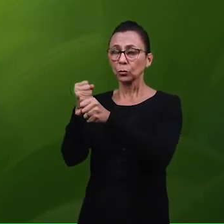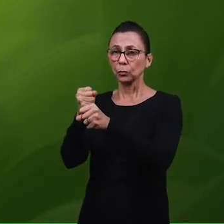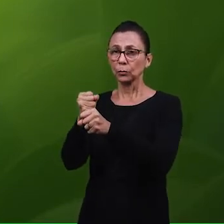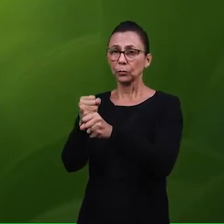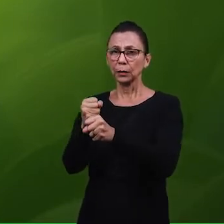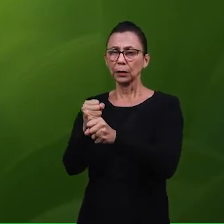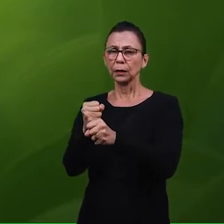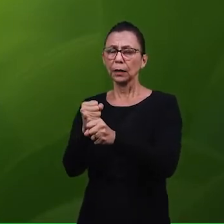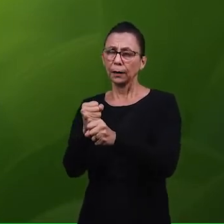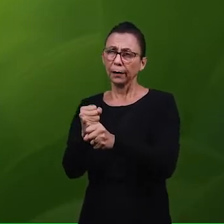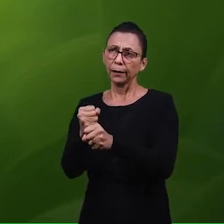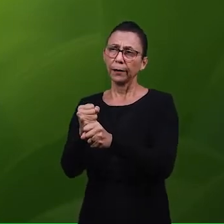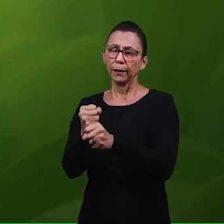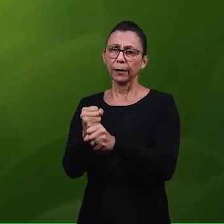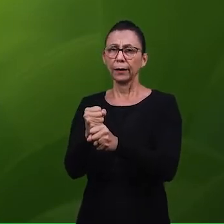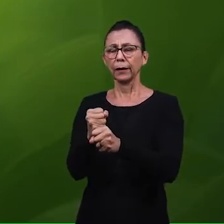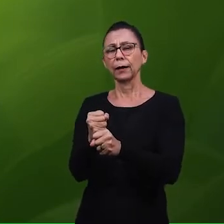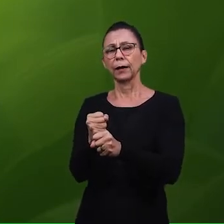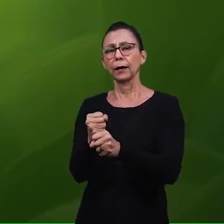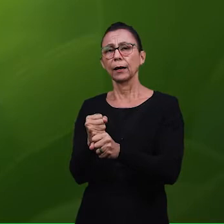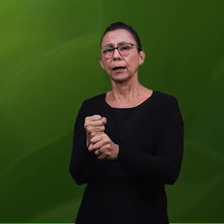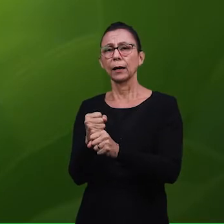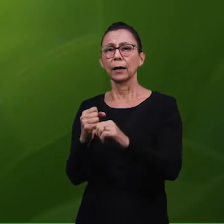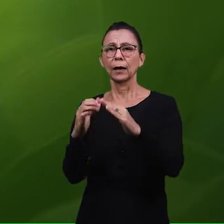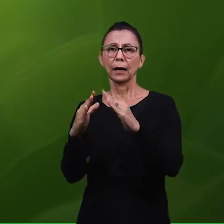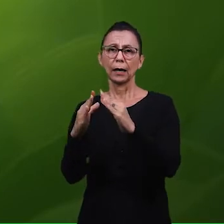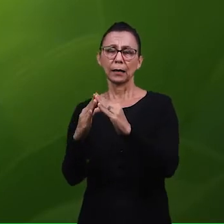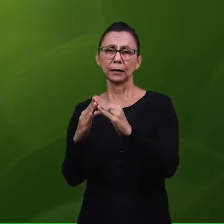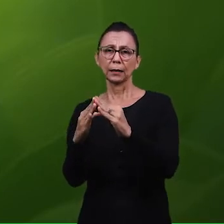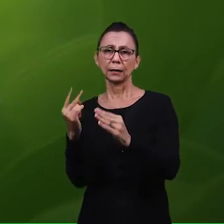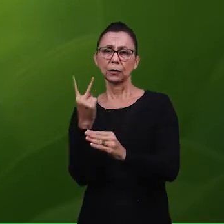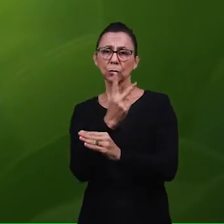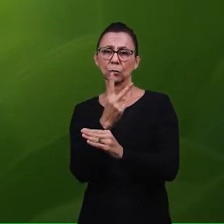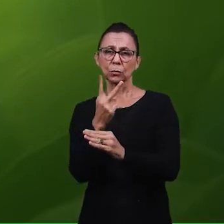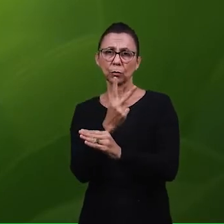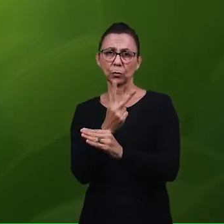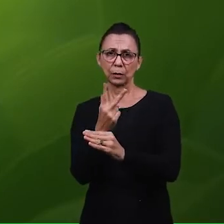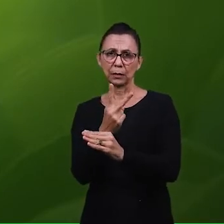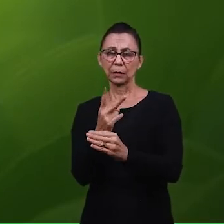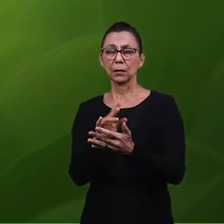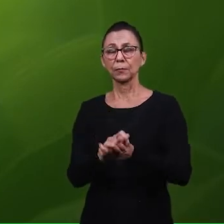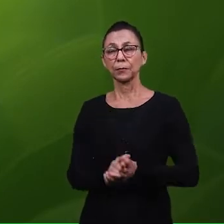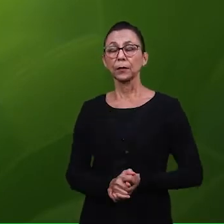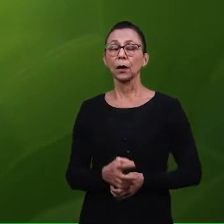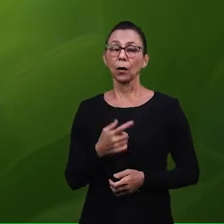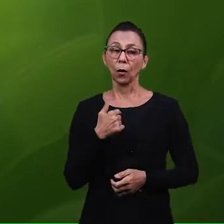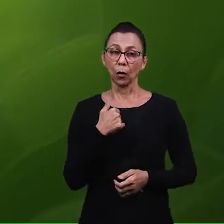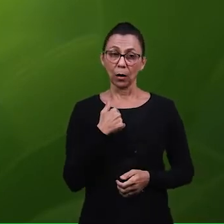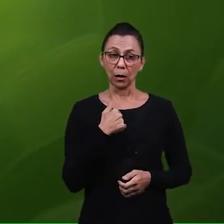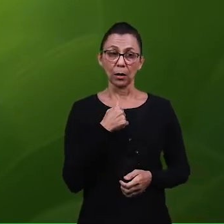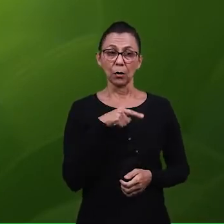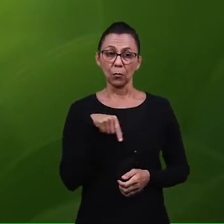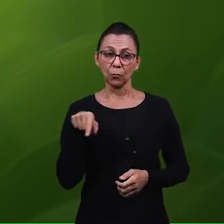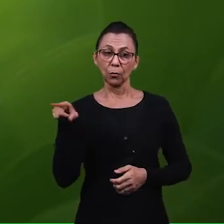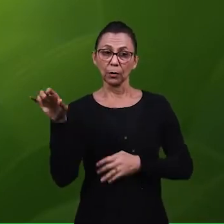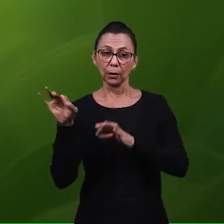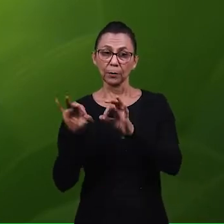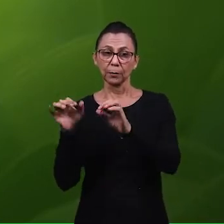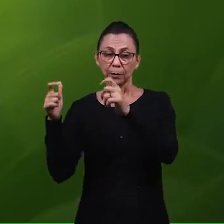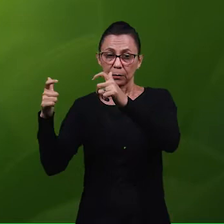discours, il disait qu'il allait revenir vers la maison de son père pour construire la résidence